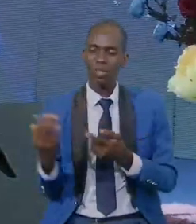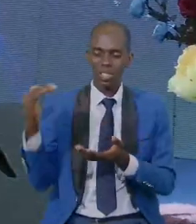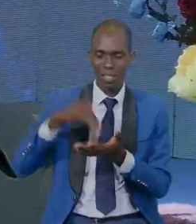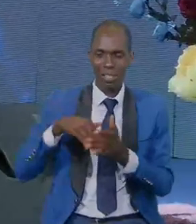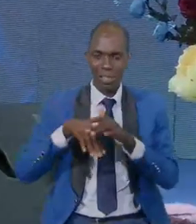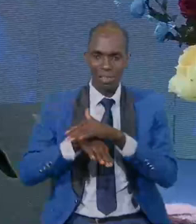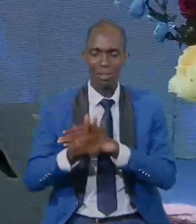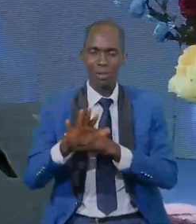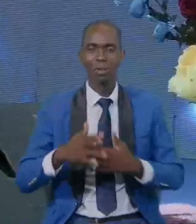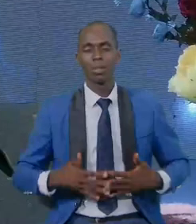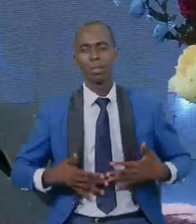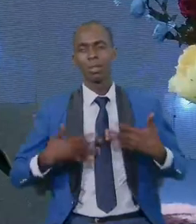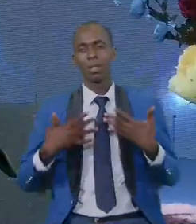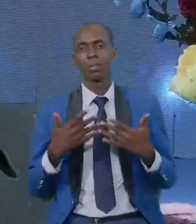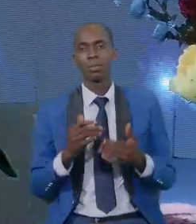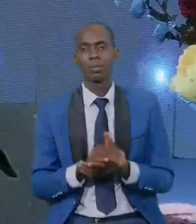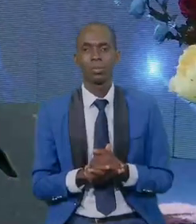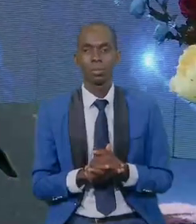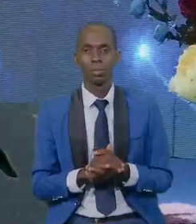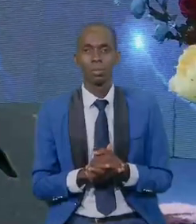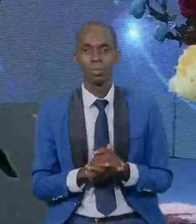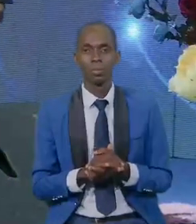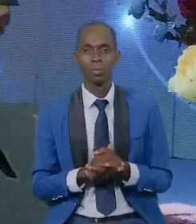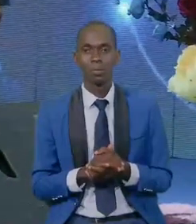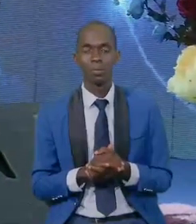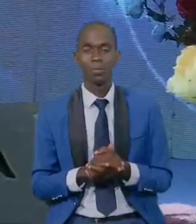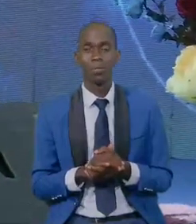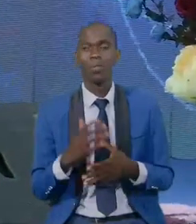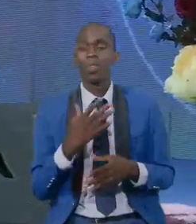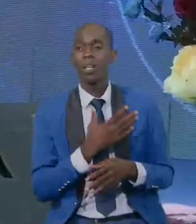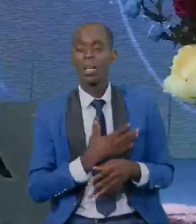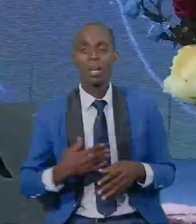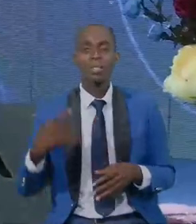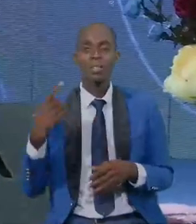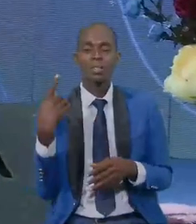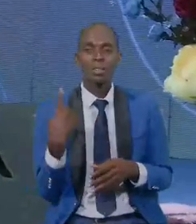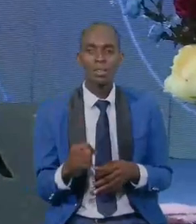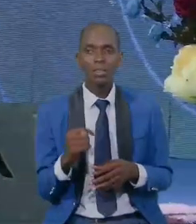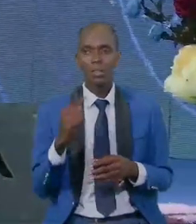Et la vieille vie veut continuer à contrôler votre vie.